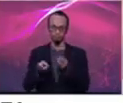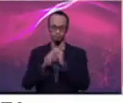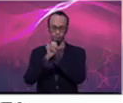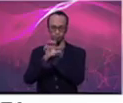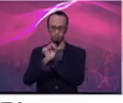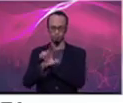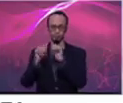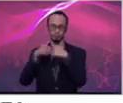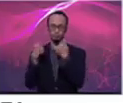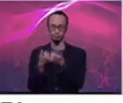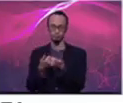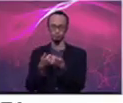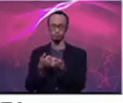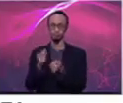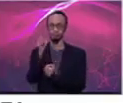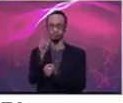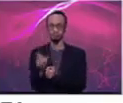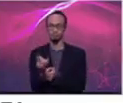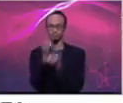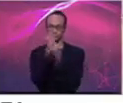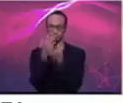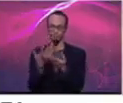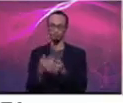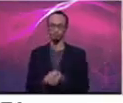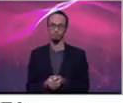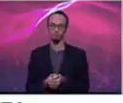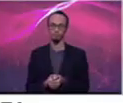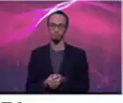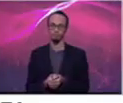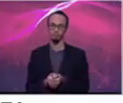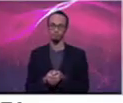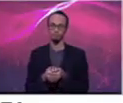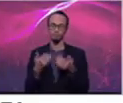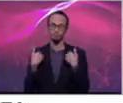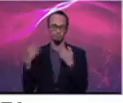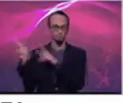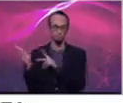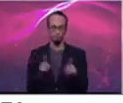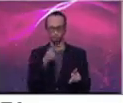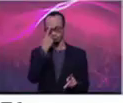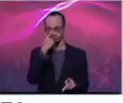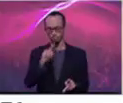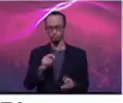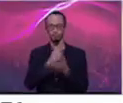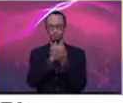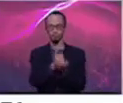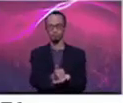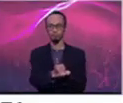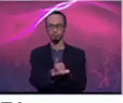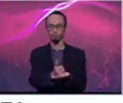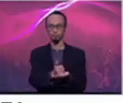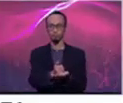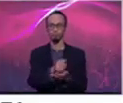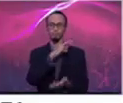global Hamizan Abdul HAM berkata piaknya mempunyai strategi bagi memastikan bantuan itu